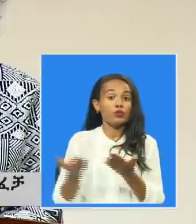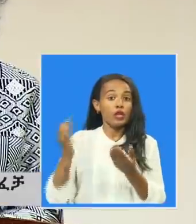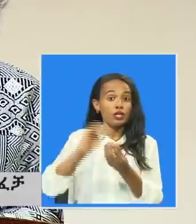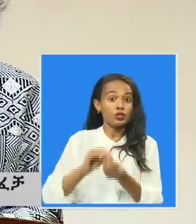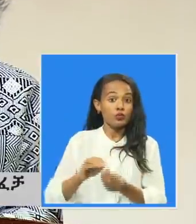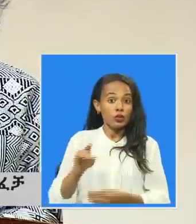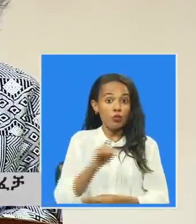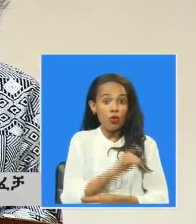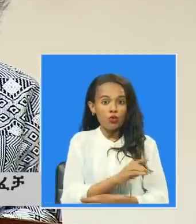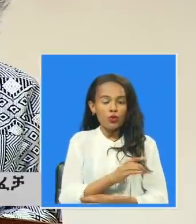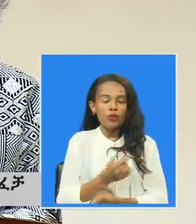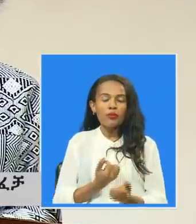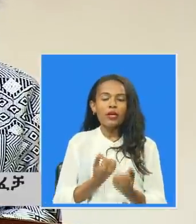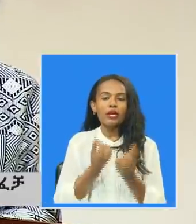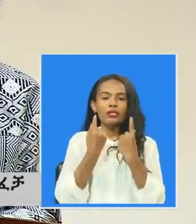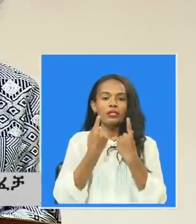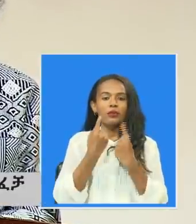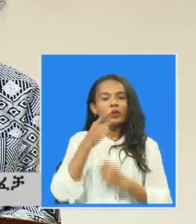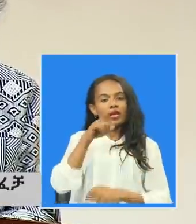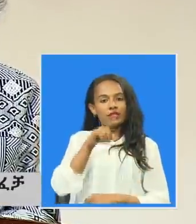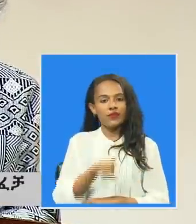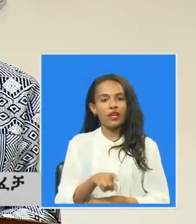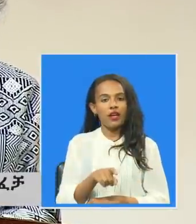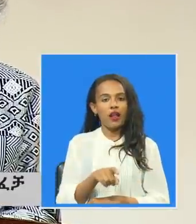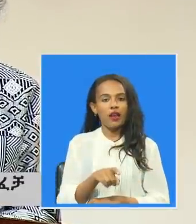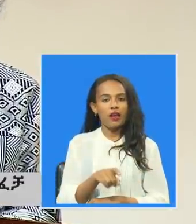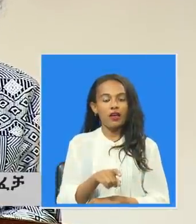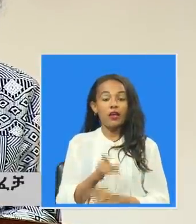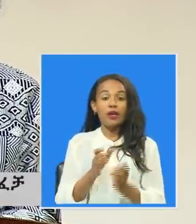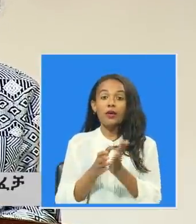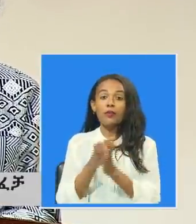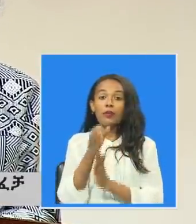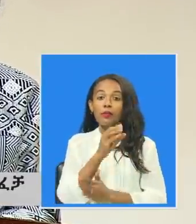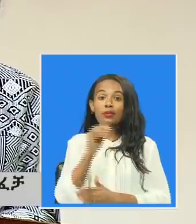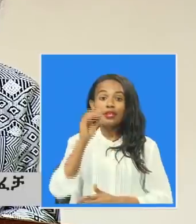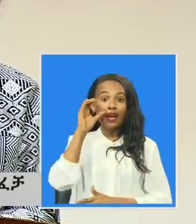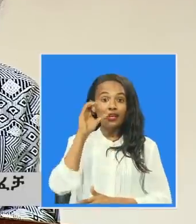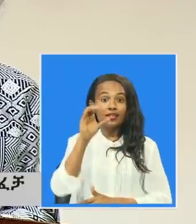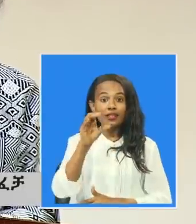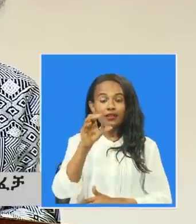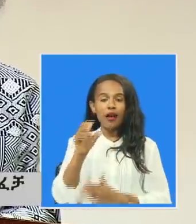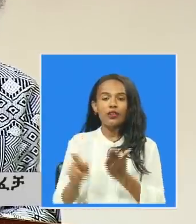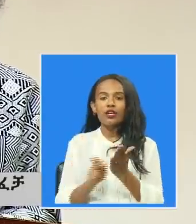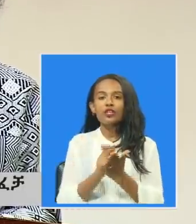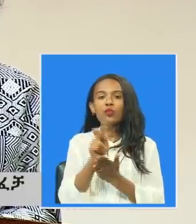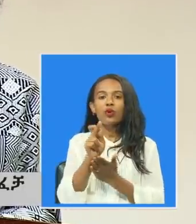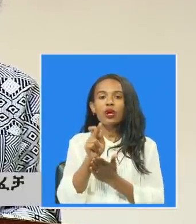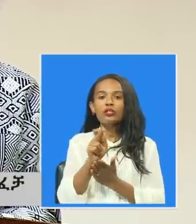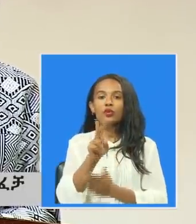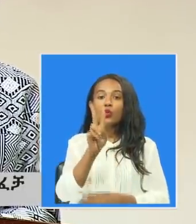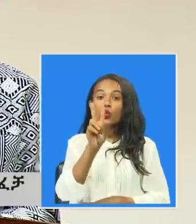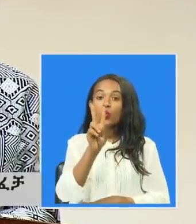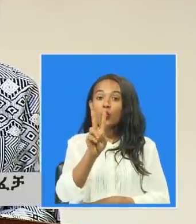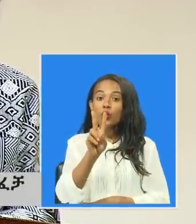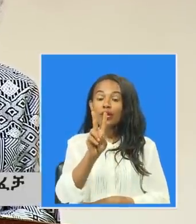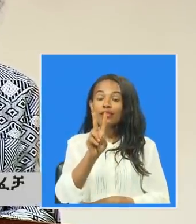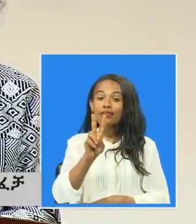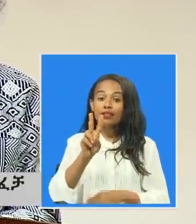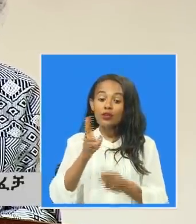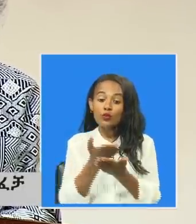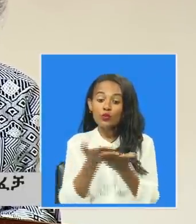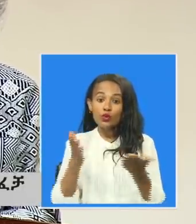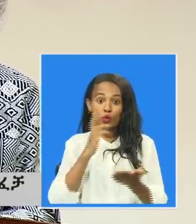መሆኑን መገንዘብ ያስፈልጋል። መብትና ግዴታ የዲሞክራሲ ሁለት ክንፎች